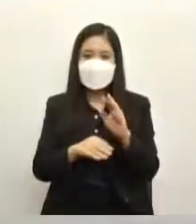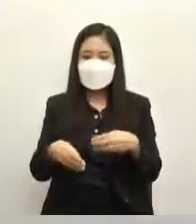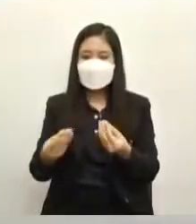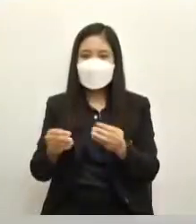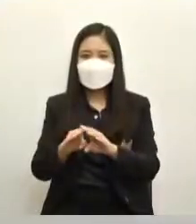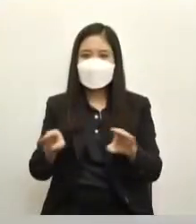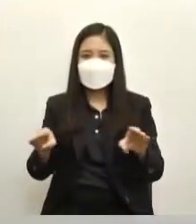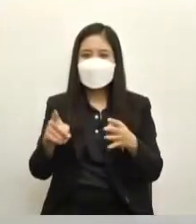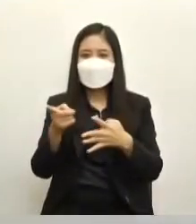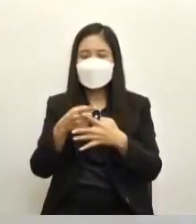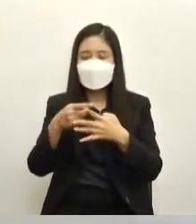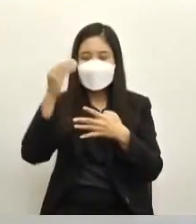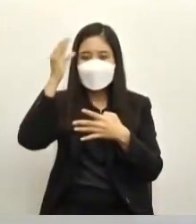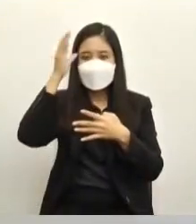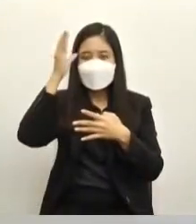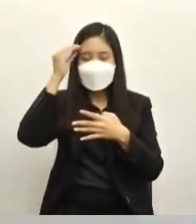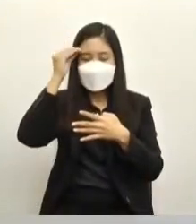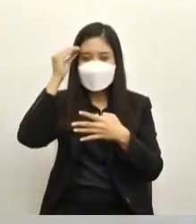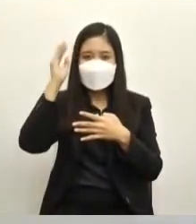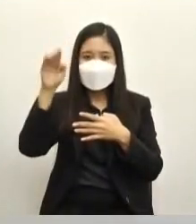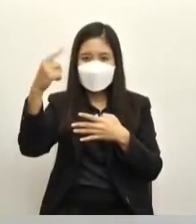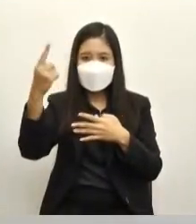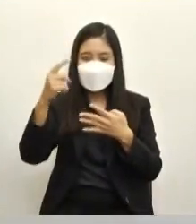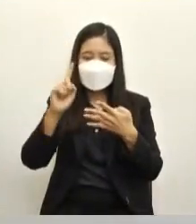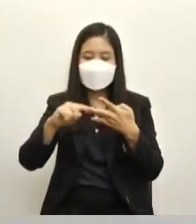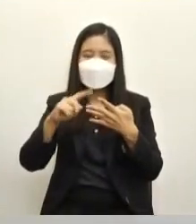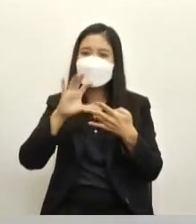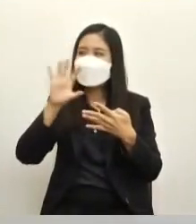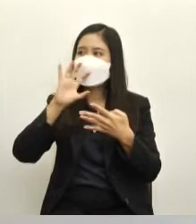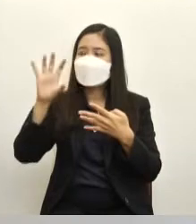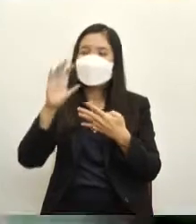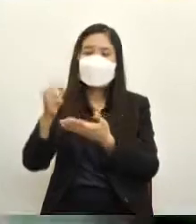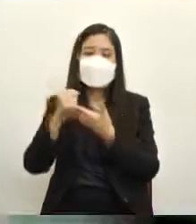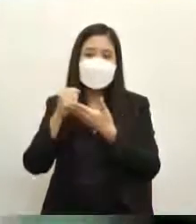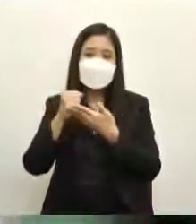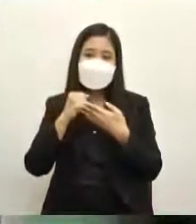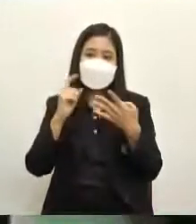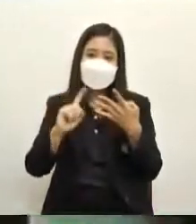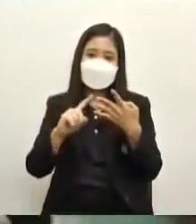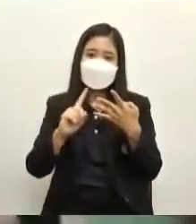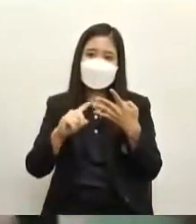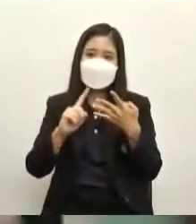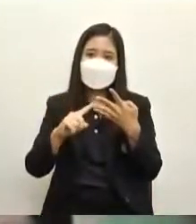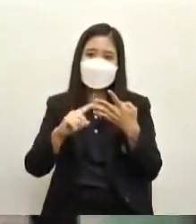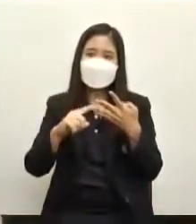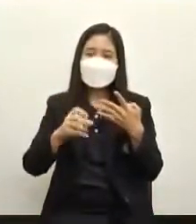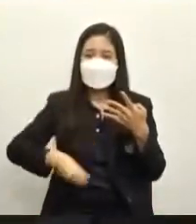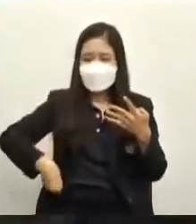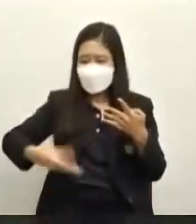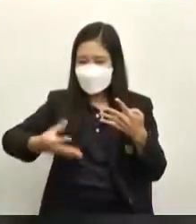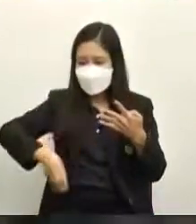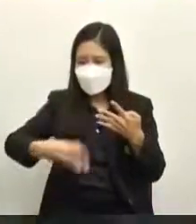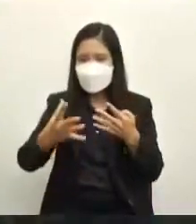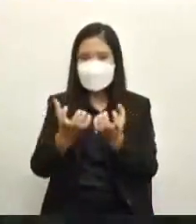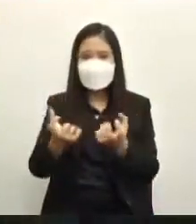1ตั้งสติก่อนนะครับแล้วก็ตะโกนขอความช่วยเหลือ3ก็คือการโยนของนะครับหยุดโยนของ